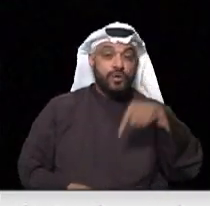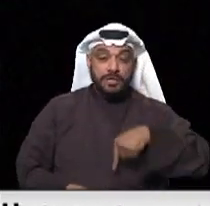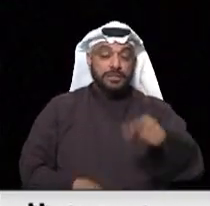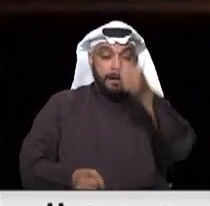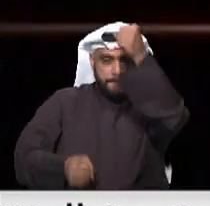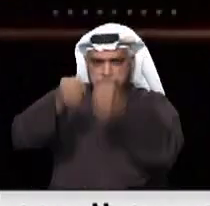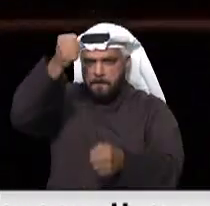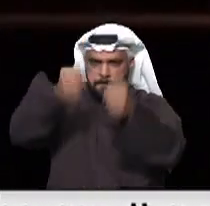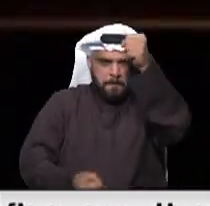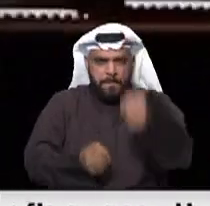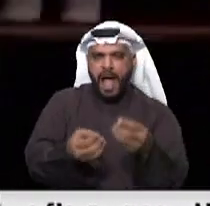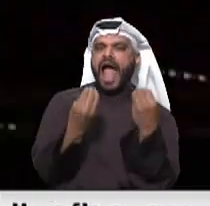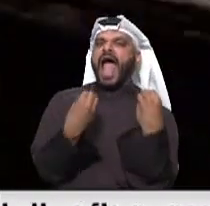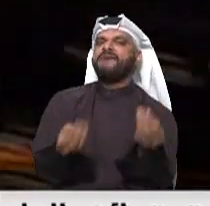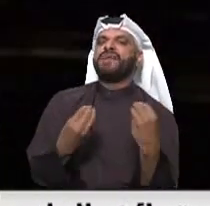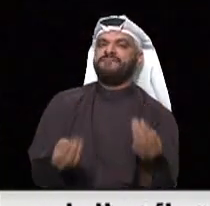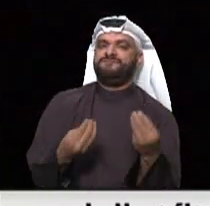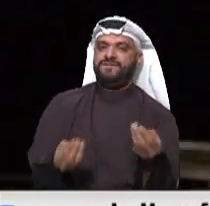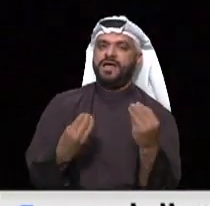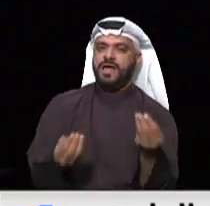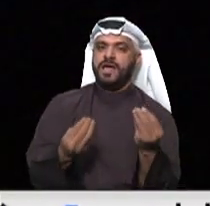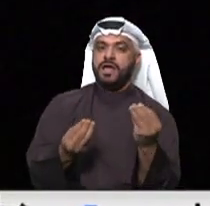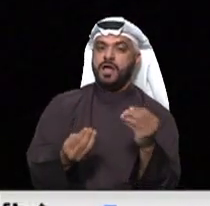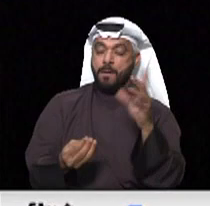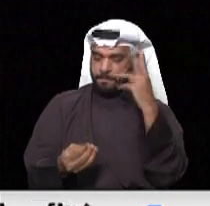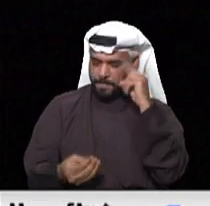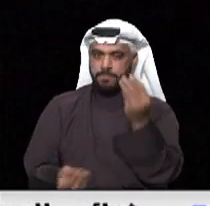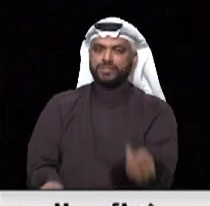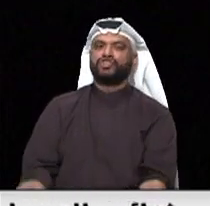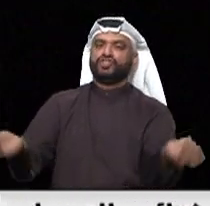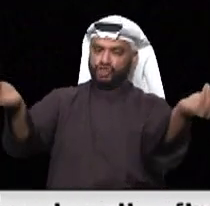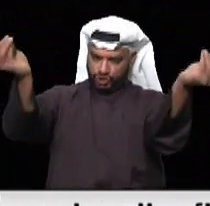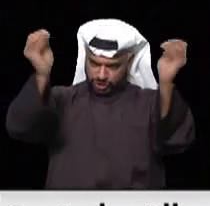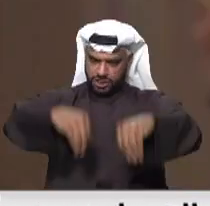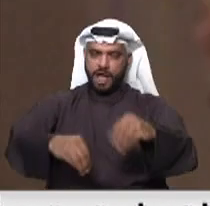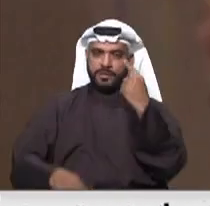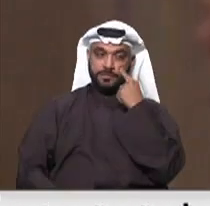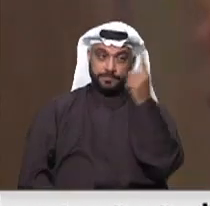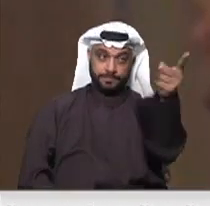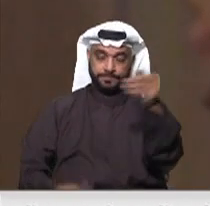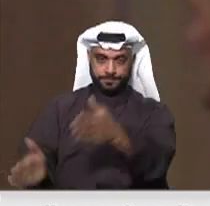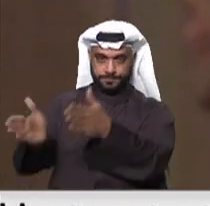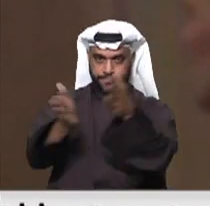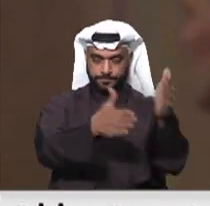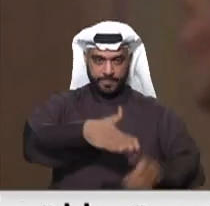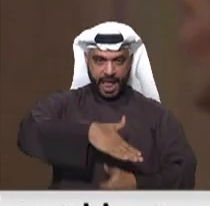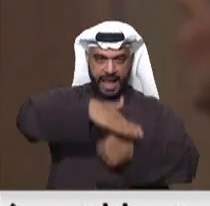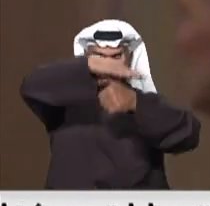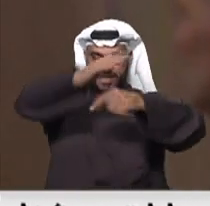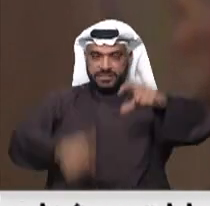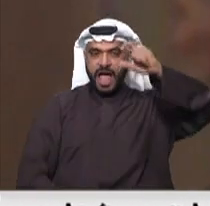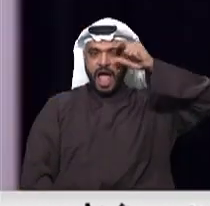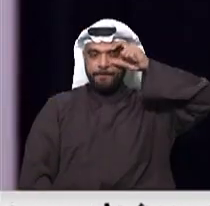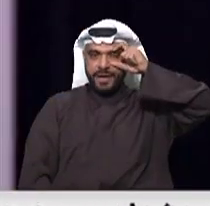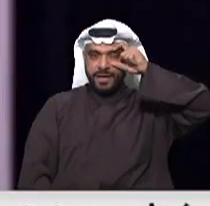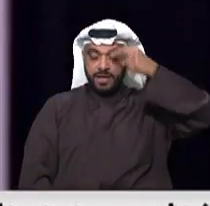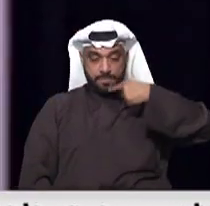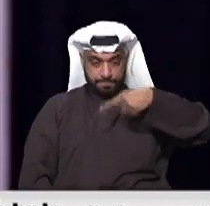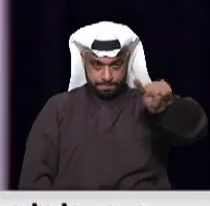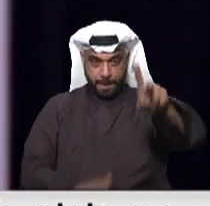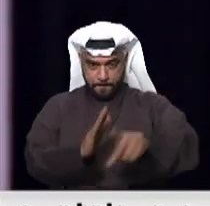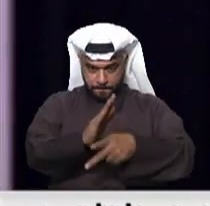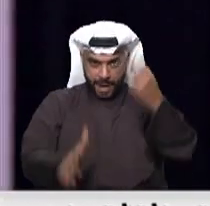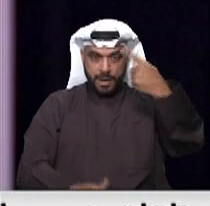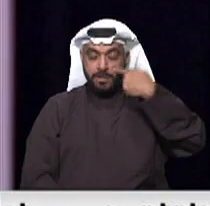أقل نطاقا من سابقتها وإنها محدودة جدا وموجهة. الرئيس الأمريكي جو بايدن توعد بالرد على